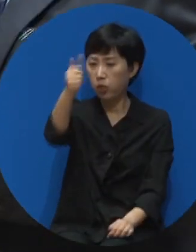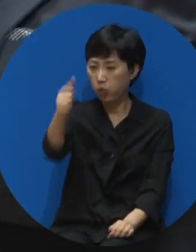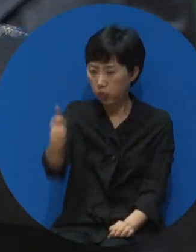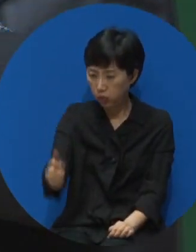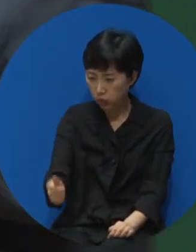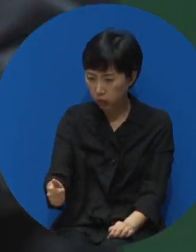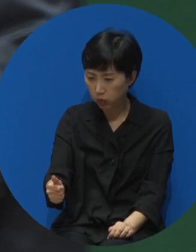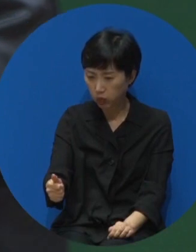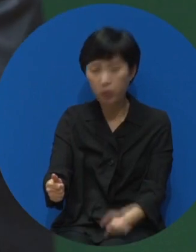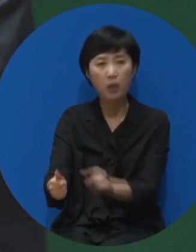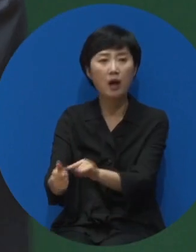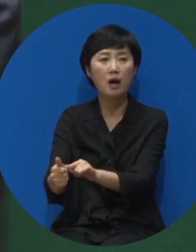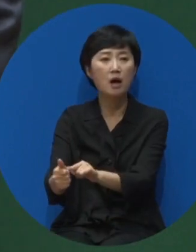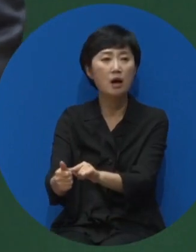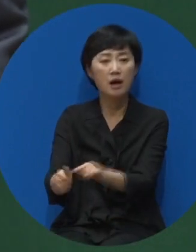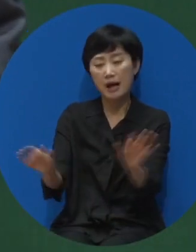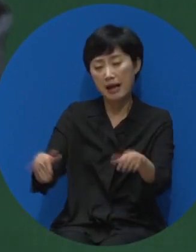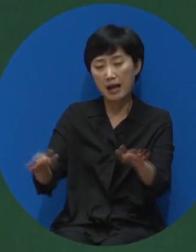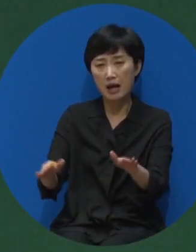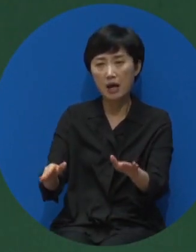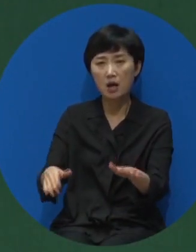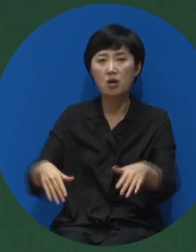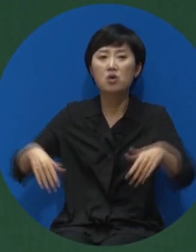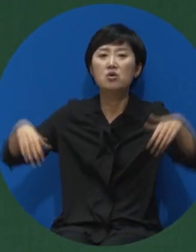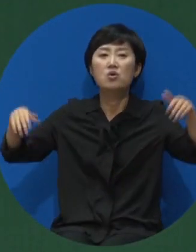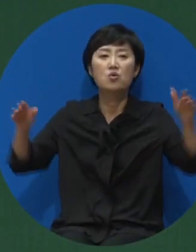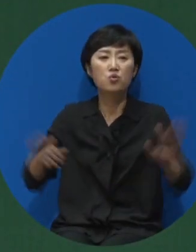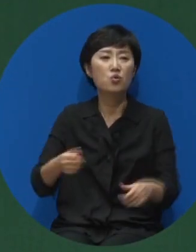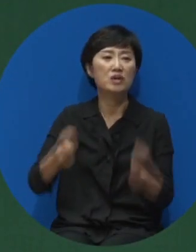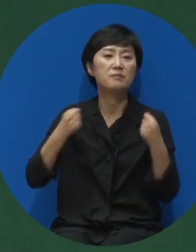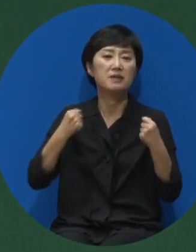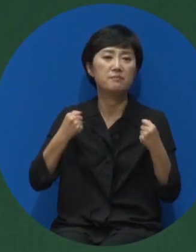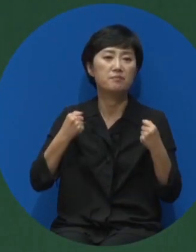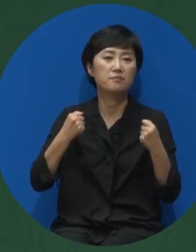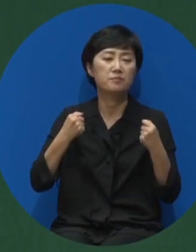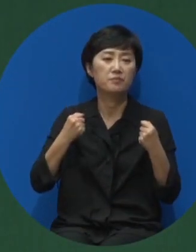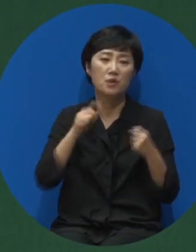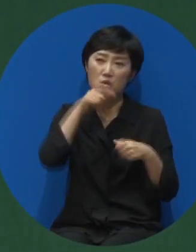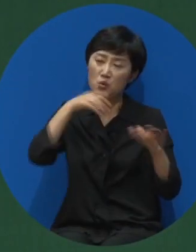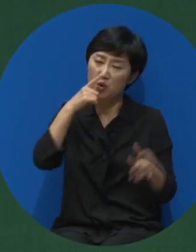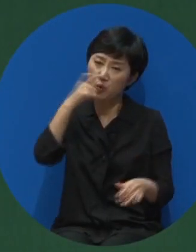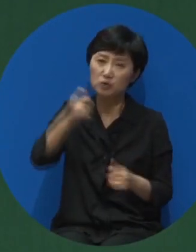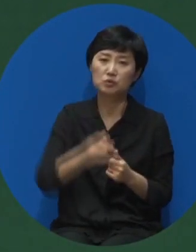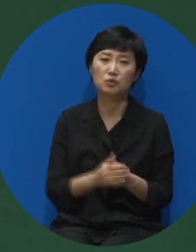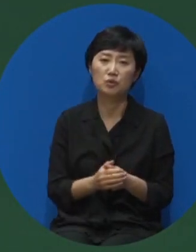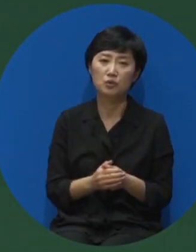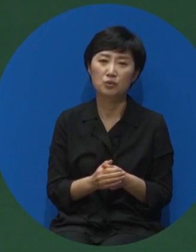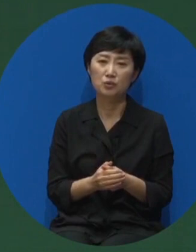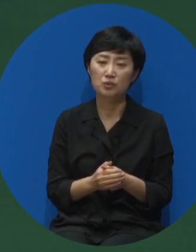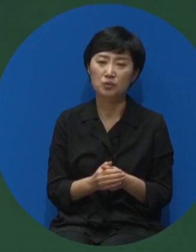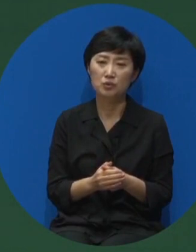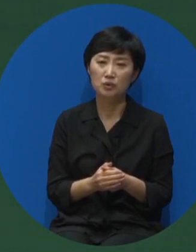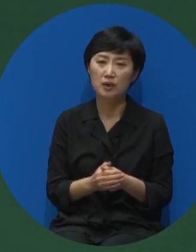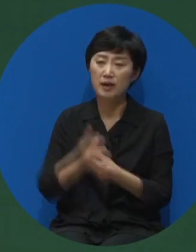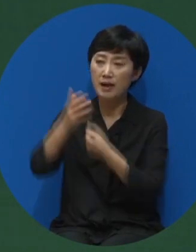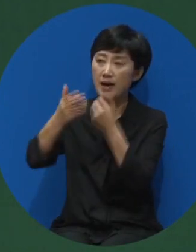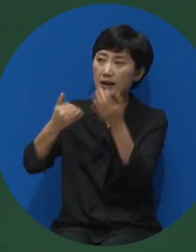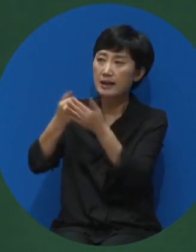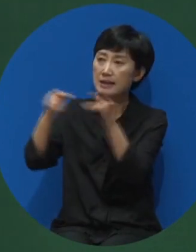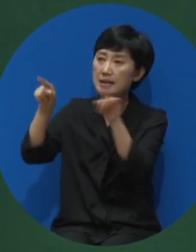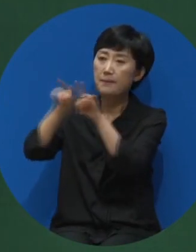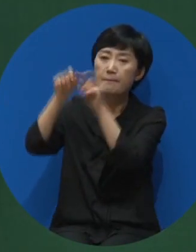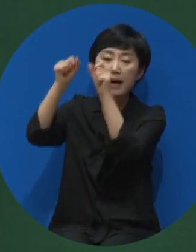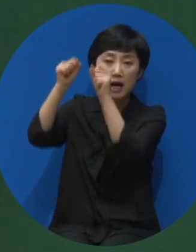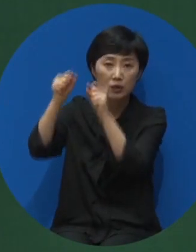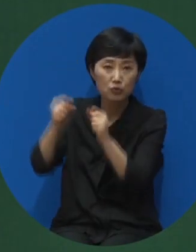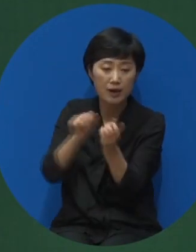소레 쿠츠니 무스 쿠츠니 시테와 마타 오토시마스. 카미가 소노요니 사세루. 임마누엘의 비밀 첫 번째, 두 번째,